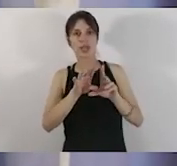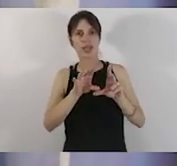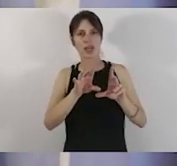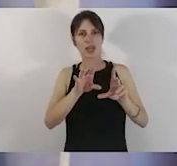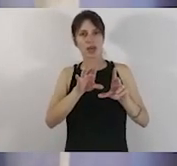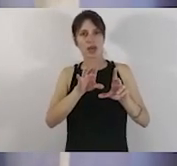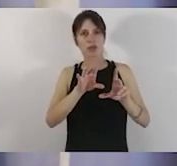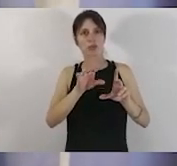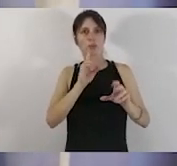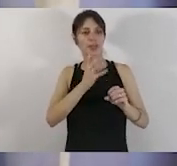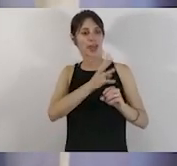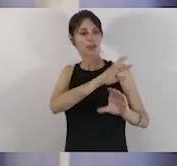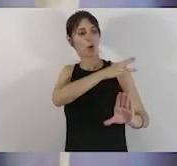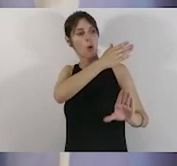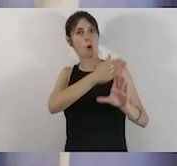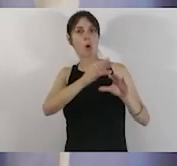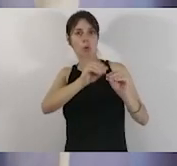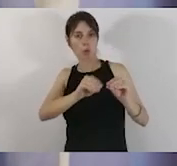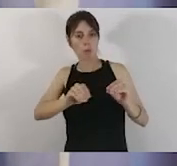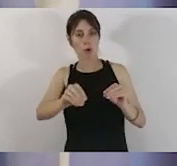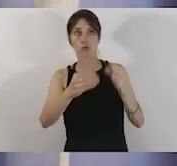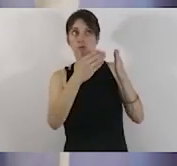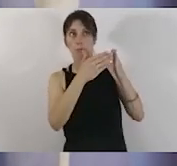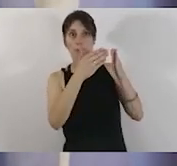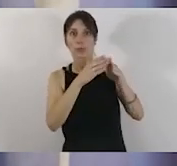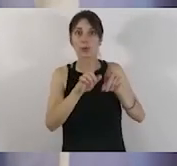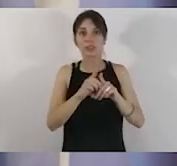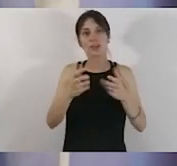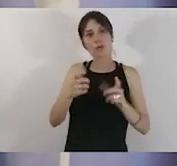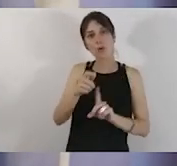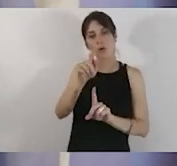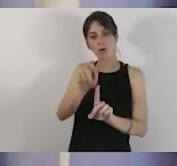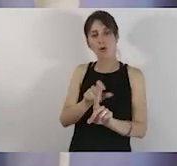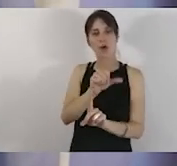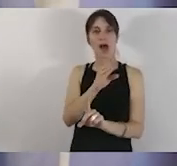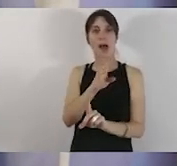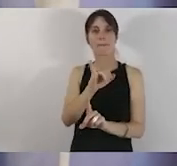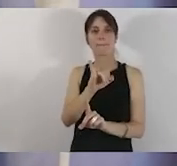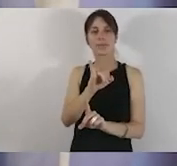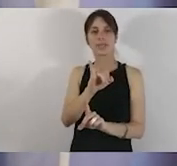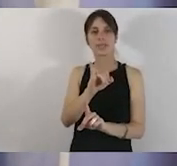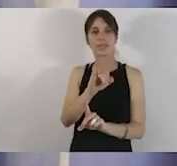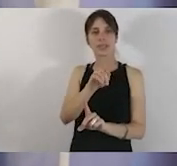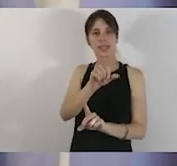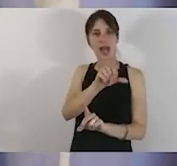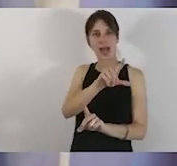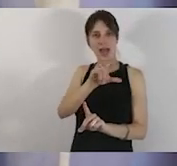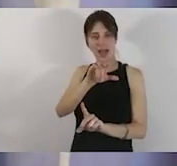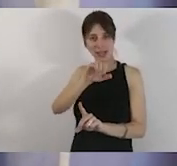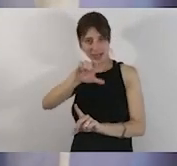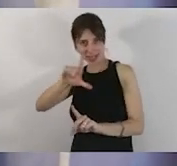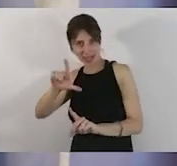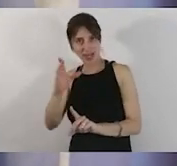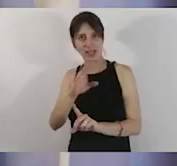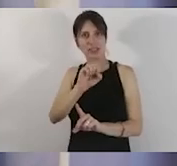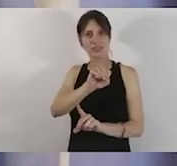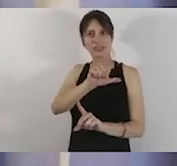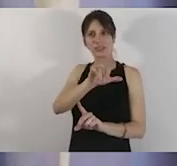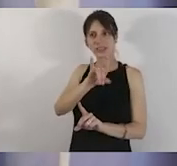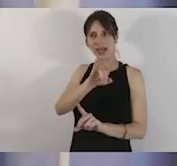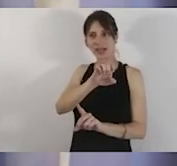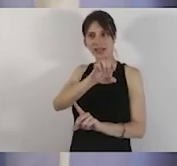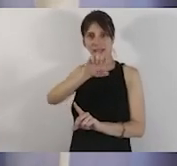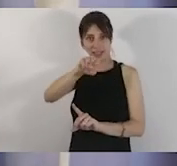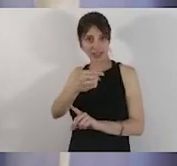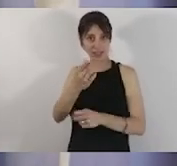ans. Et puis je voulais saluer le petit travail de Abigail Sarré, qui est étudiante en alternance au service finance et marché, qui est dans